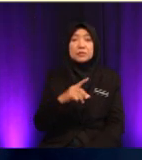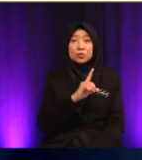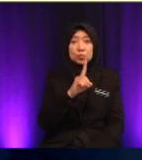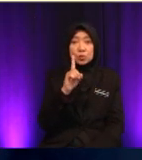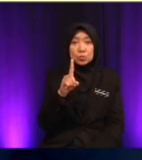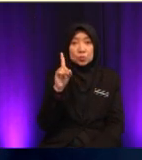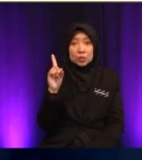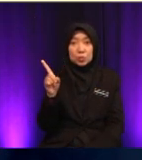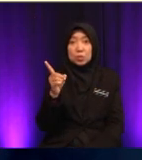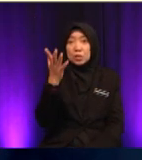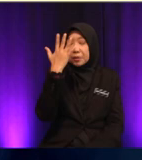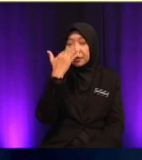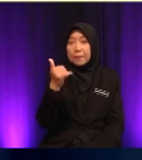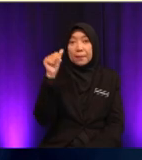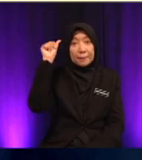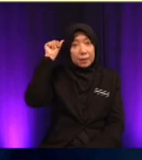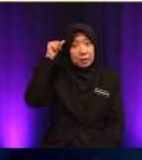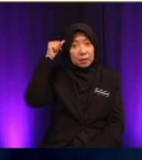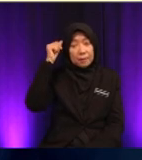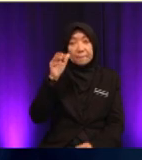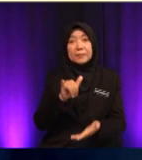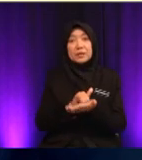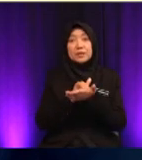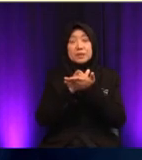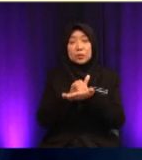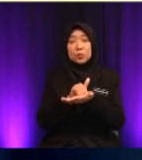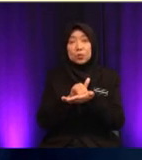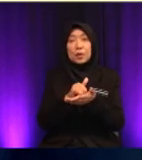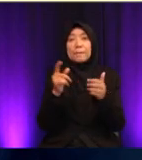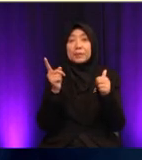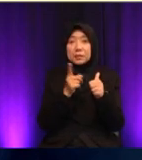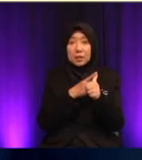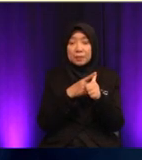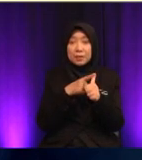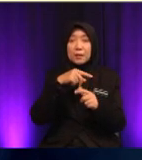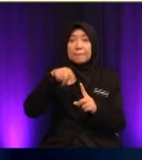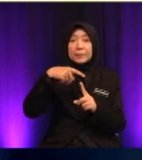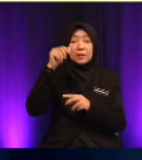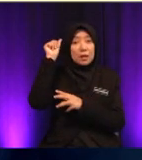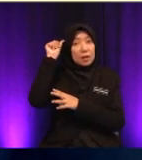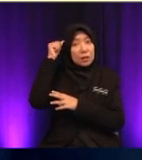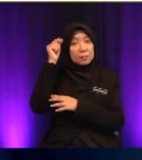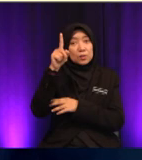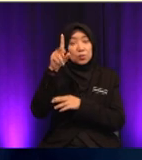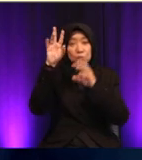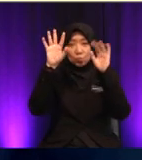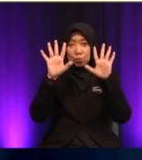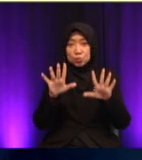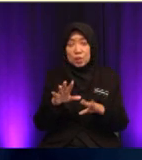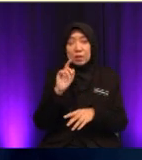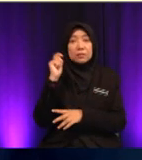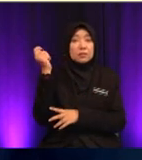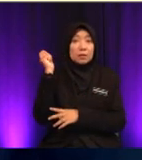Kenapa dia menganggap begitu yang pertama bila dia menganggap setiap satu tipis air hujan ini sebagai satu tenaga